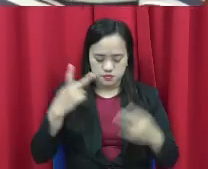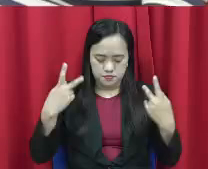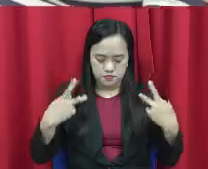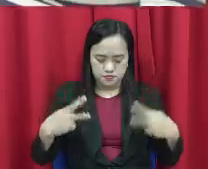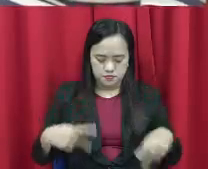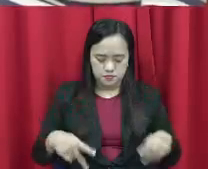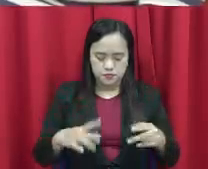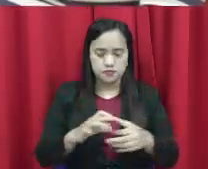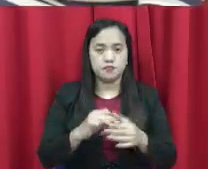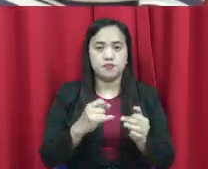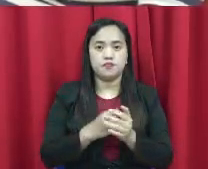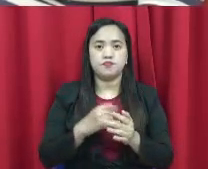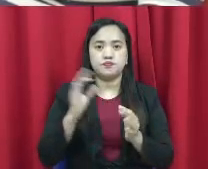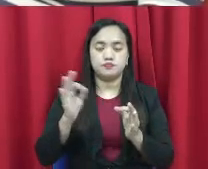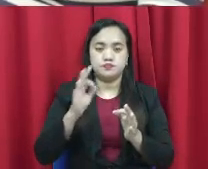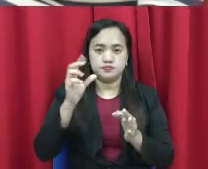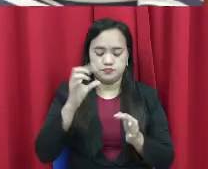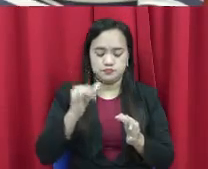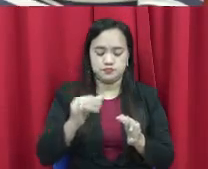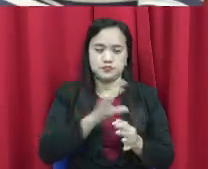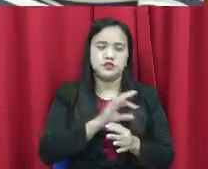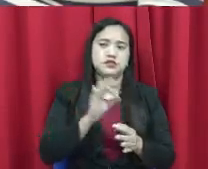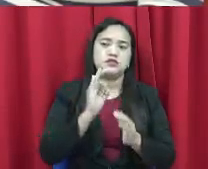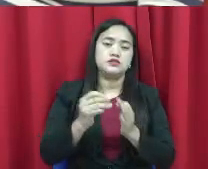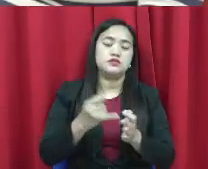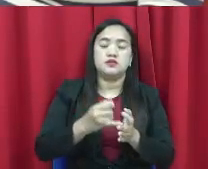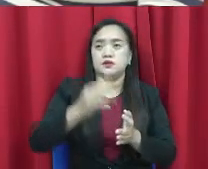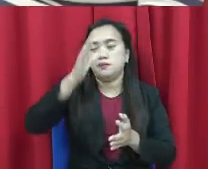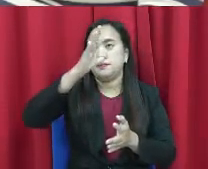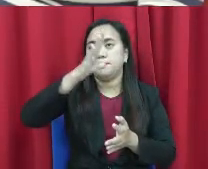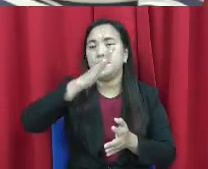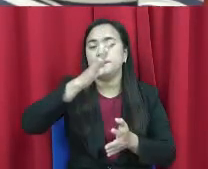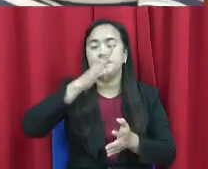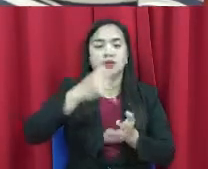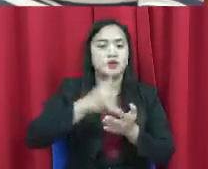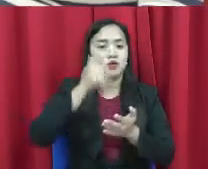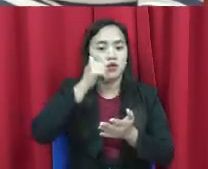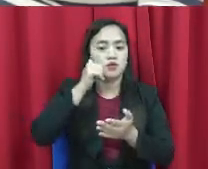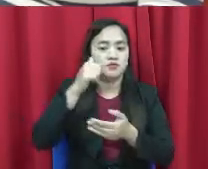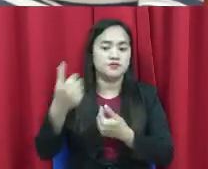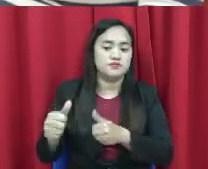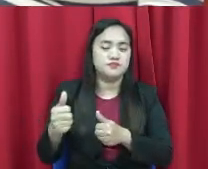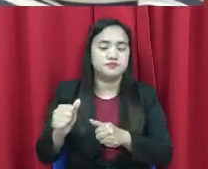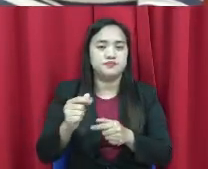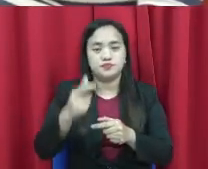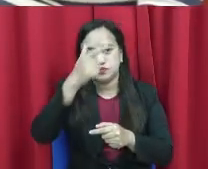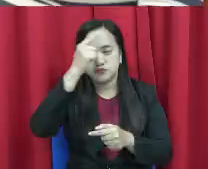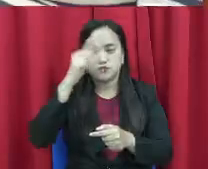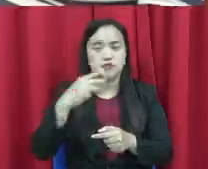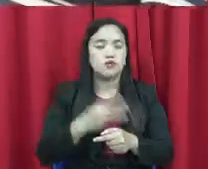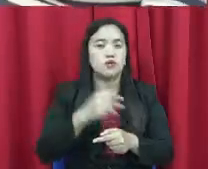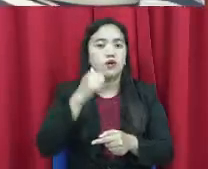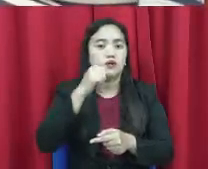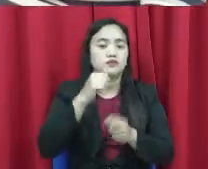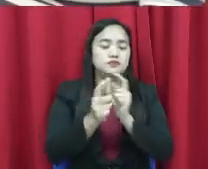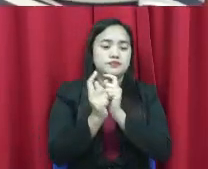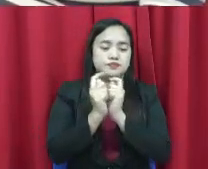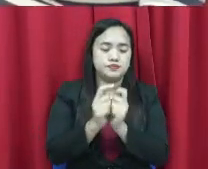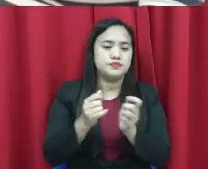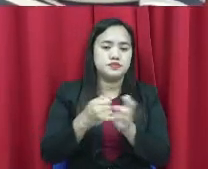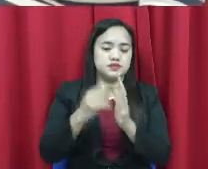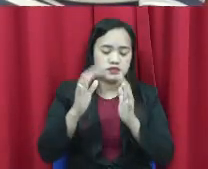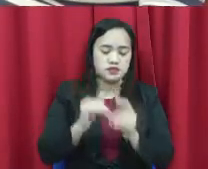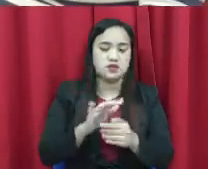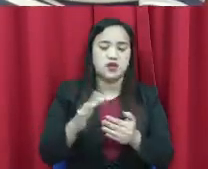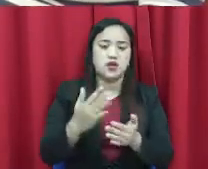emotionally at kapag mahina ang ina ah it follows yung mga anak dahil tayo ang laging kasama ma-adapt